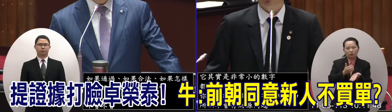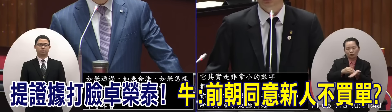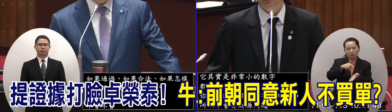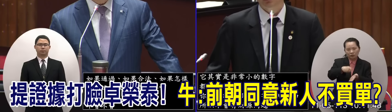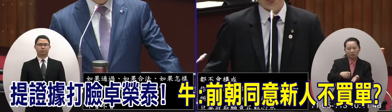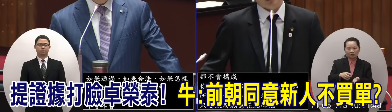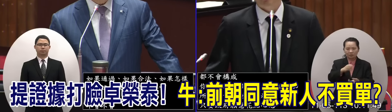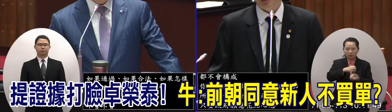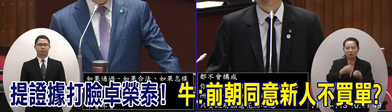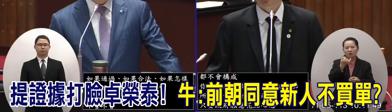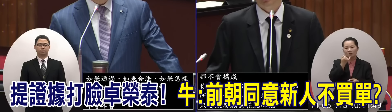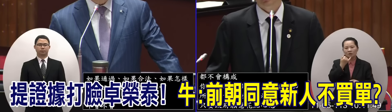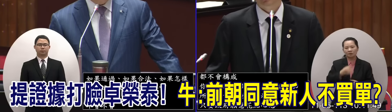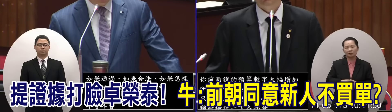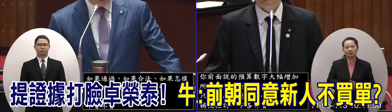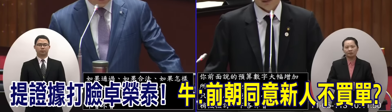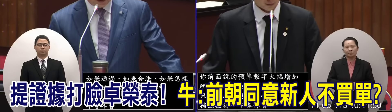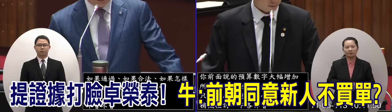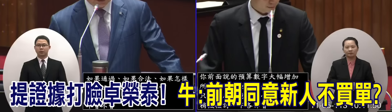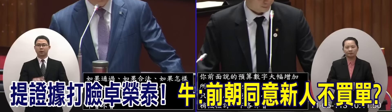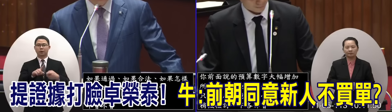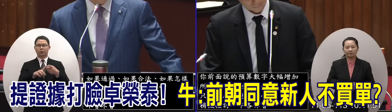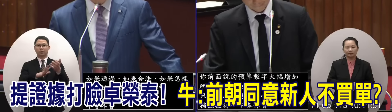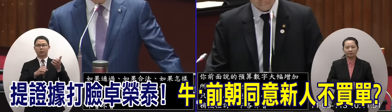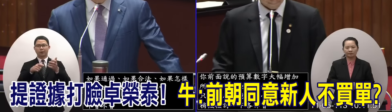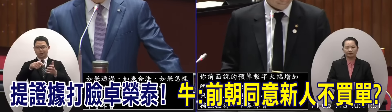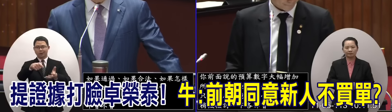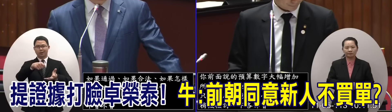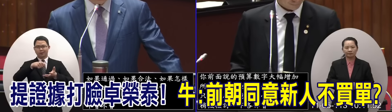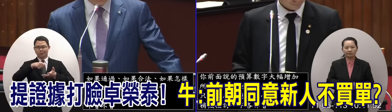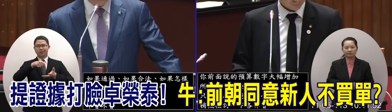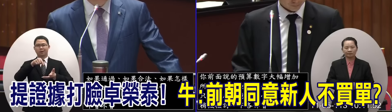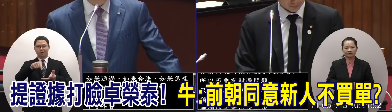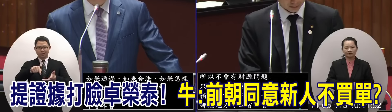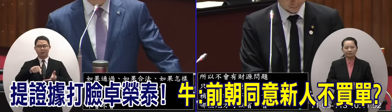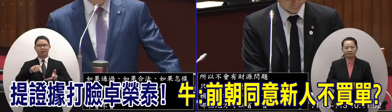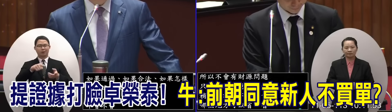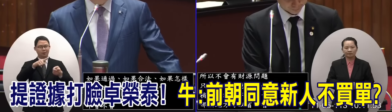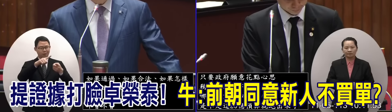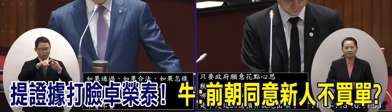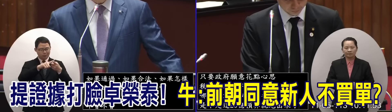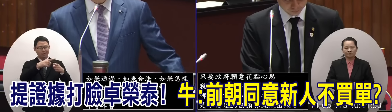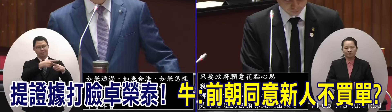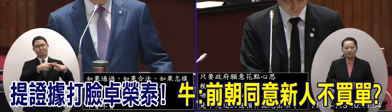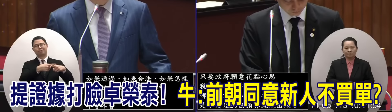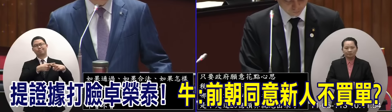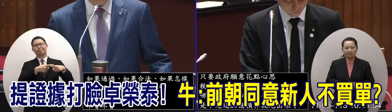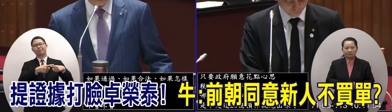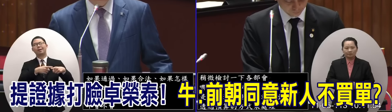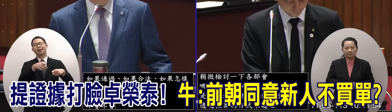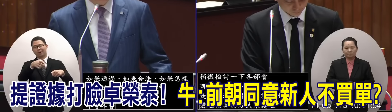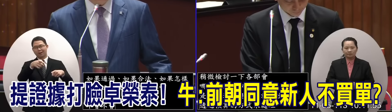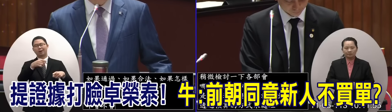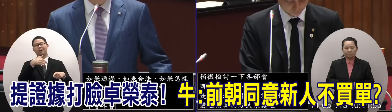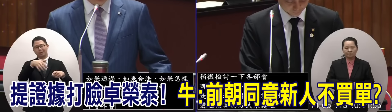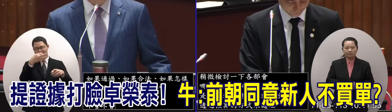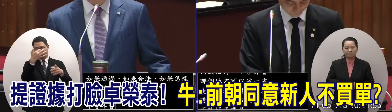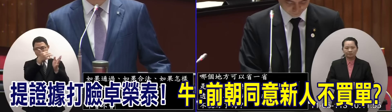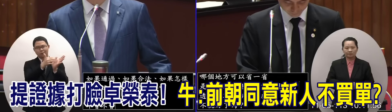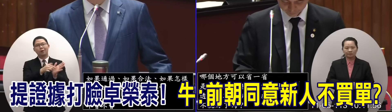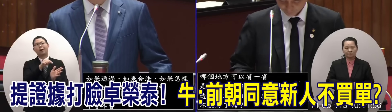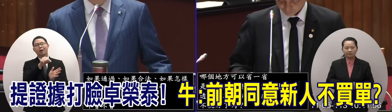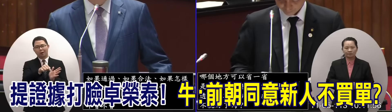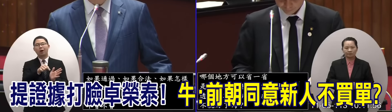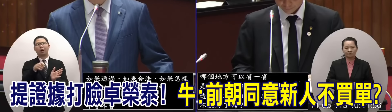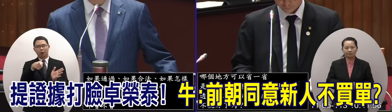来做处理，不就好了吗？ 对，委员说的。对的一部分， 因为从数字算术问题来看，确实可